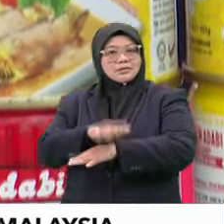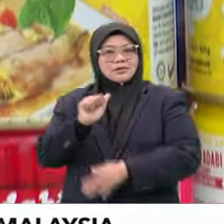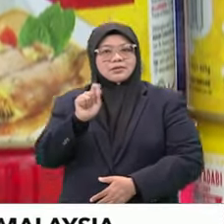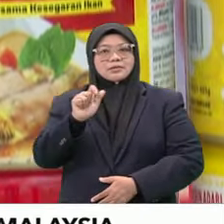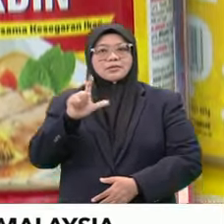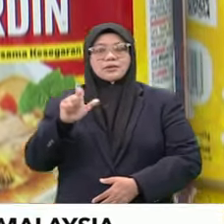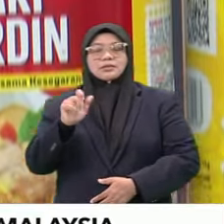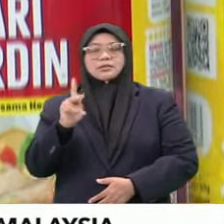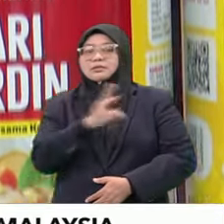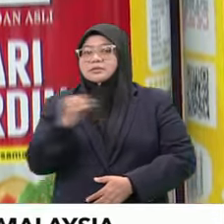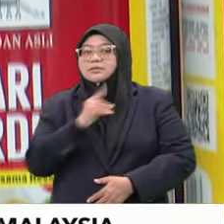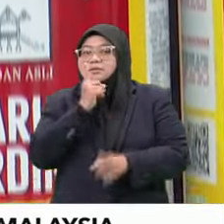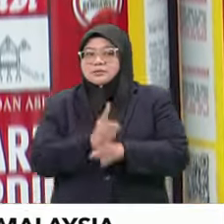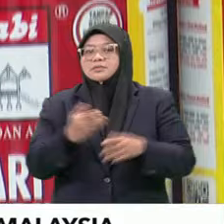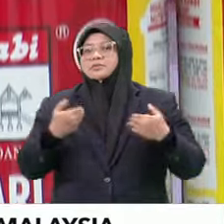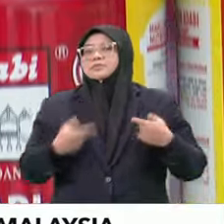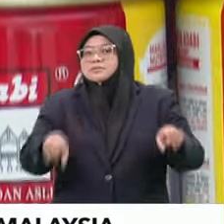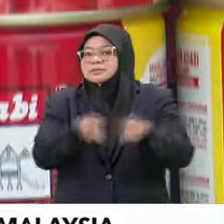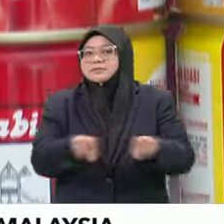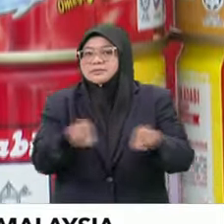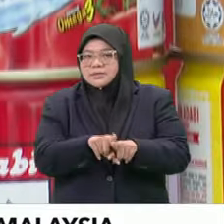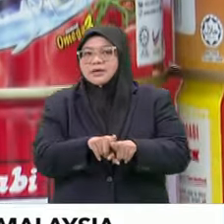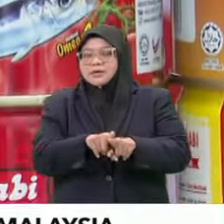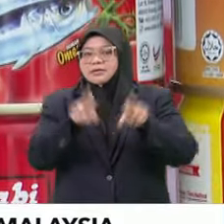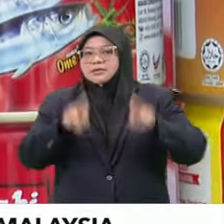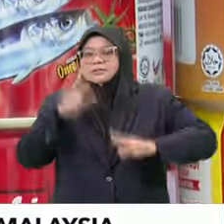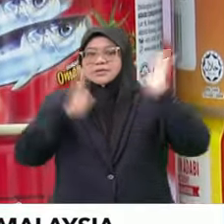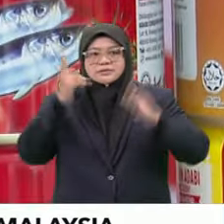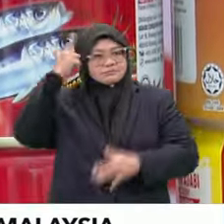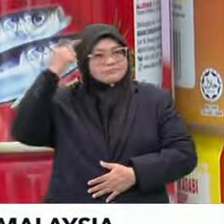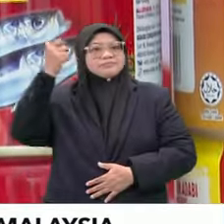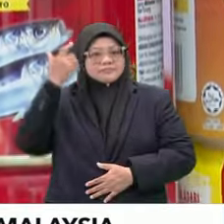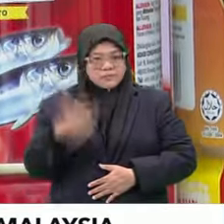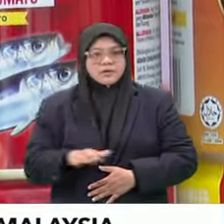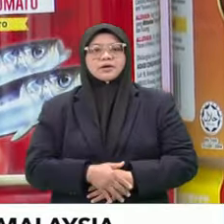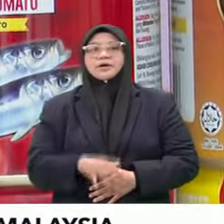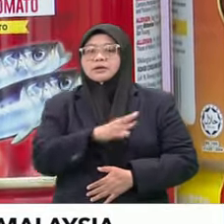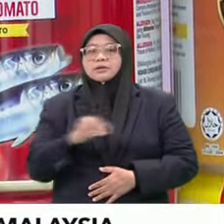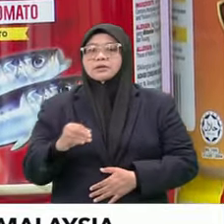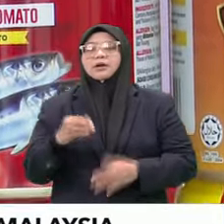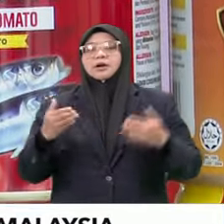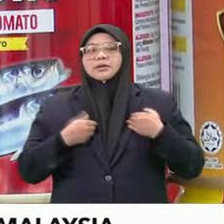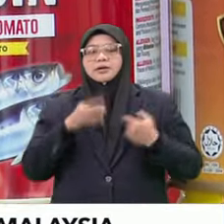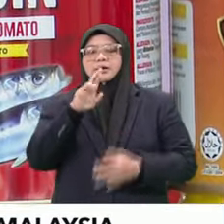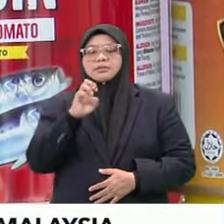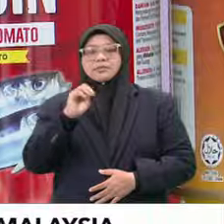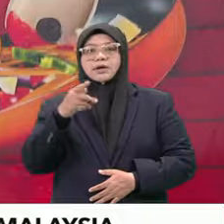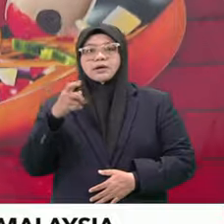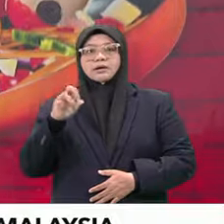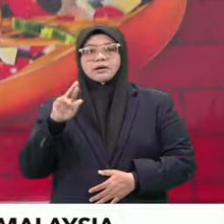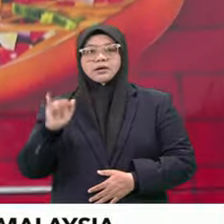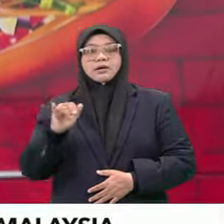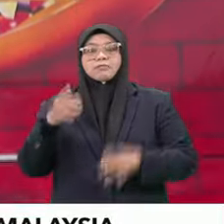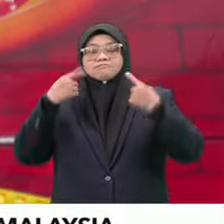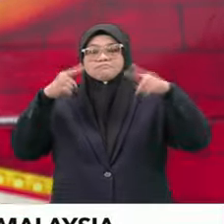juga seperti yang rakyat Malaysia tahu, Adabi merupakan pengeluar rempah kari yang terkenal di